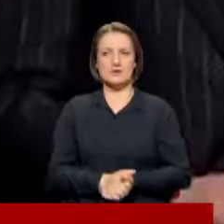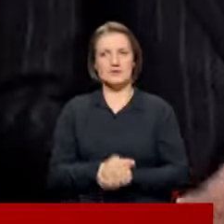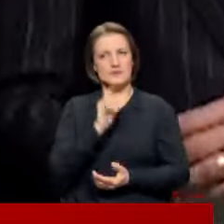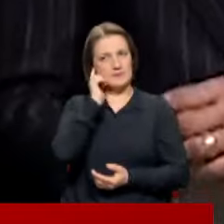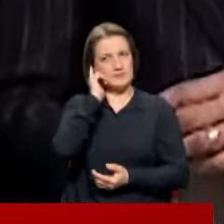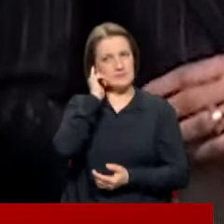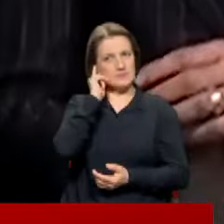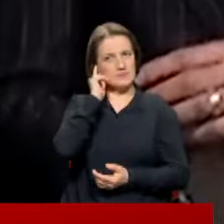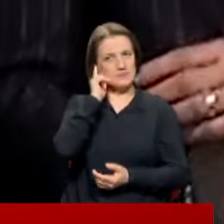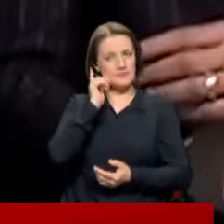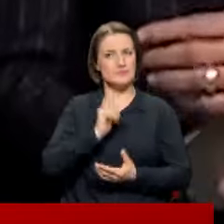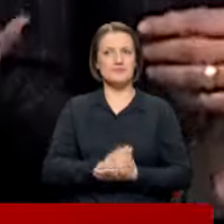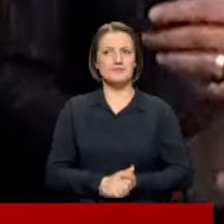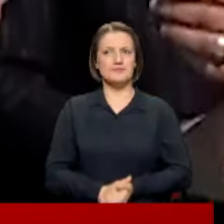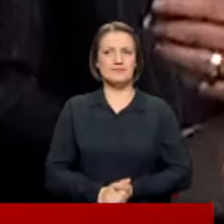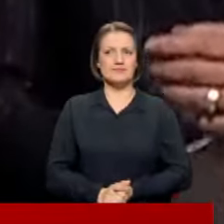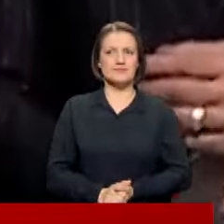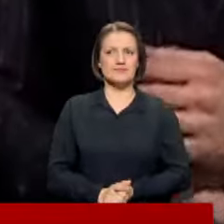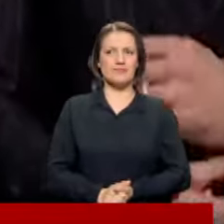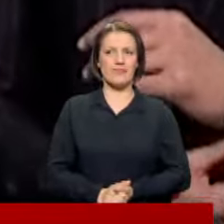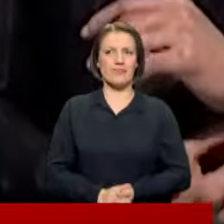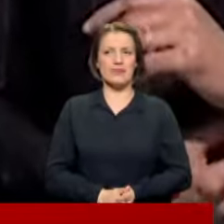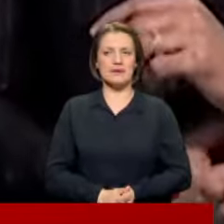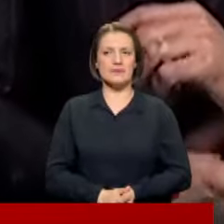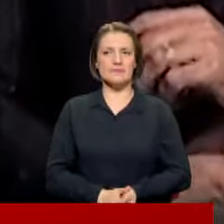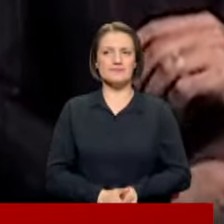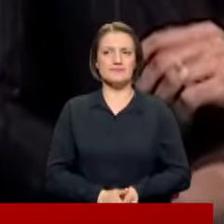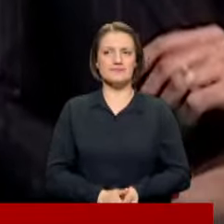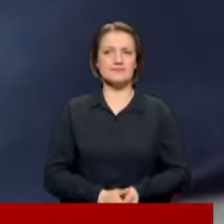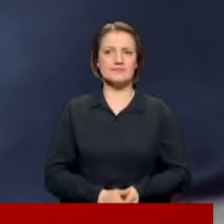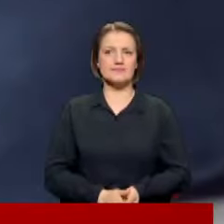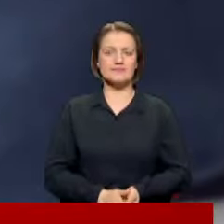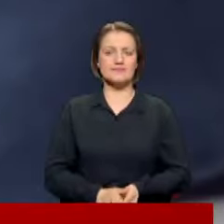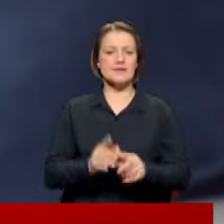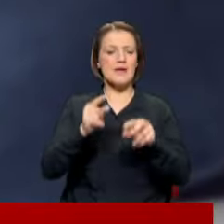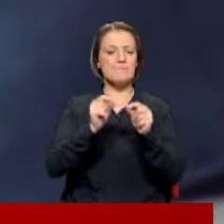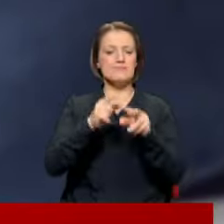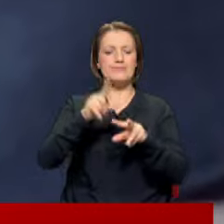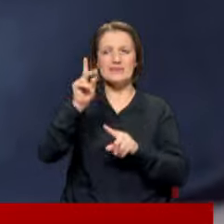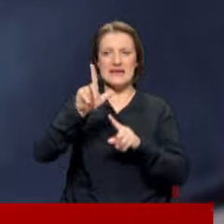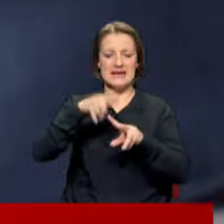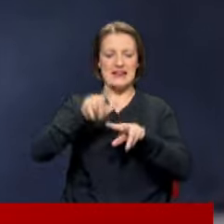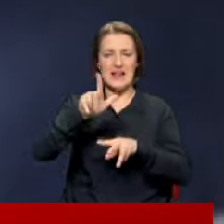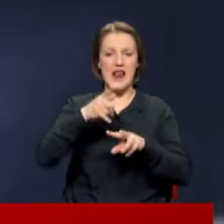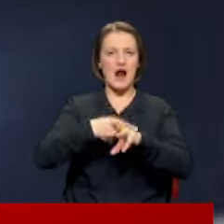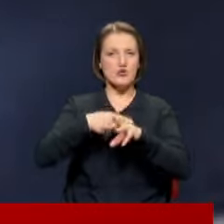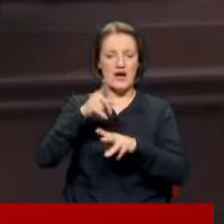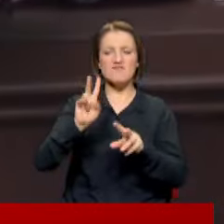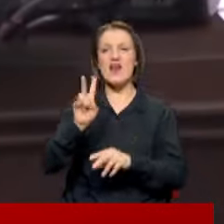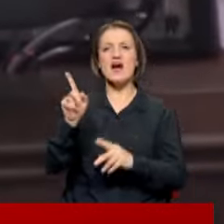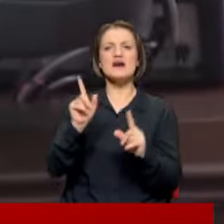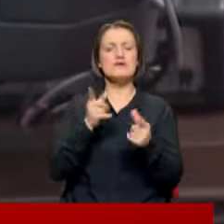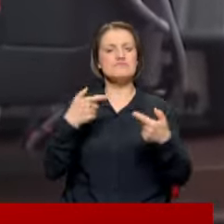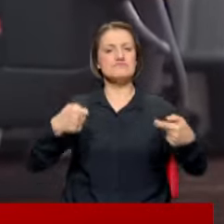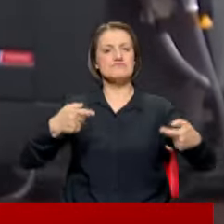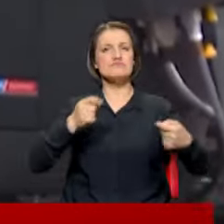Bilal Erdoğan ve Varank'ın mesajlaşmasından habersiz